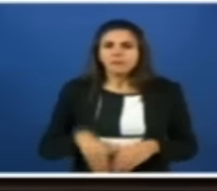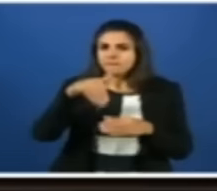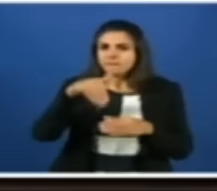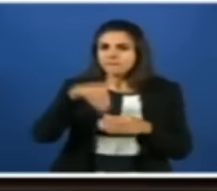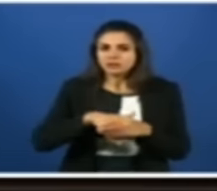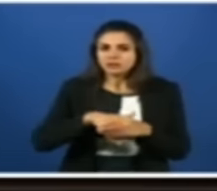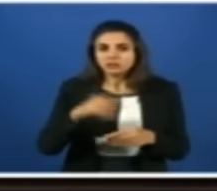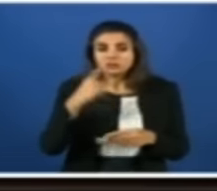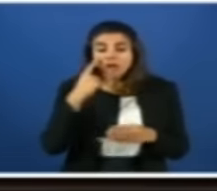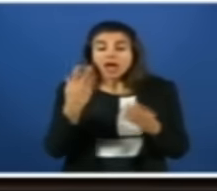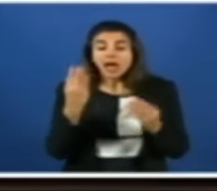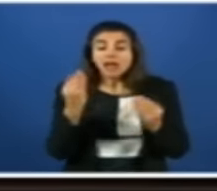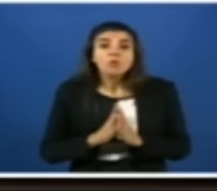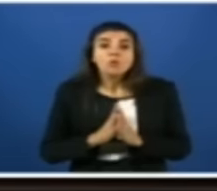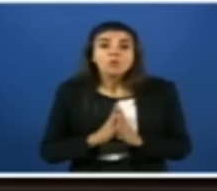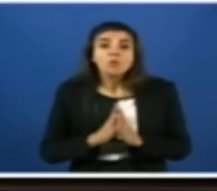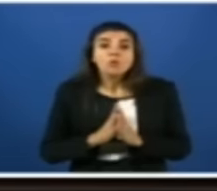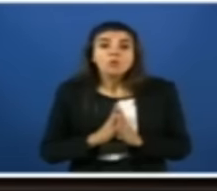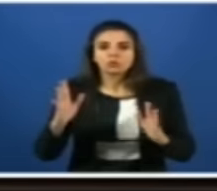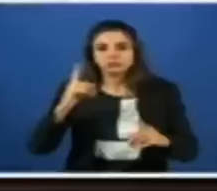Meclisin en büyük partisini